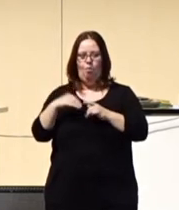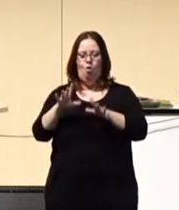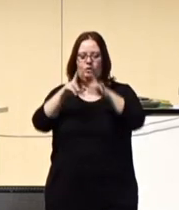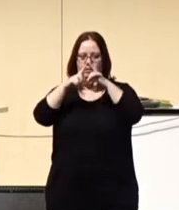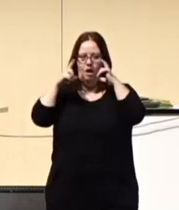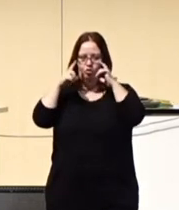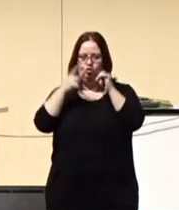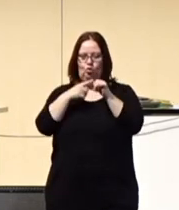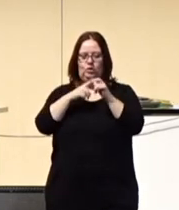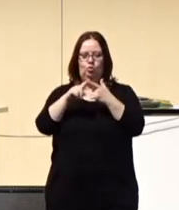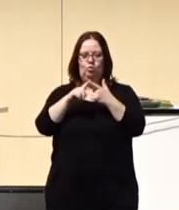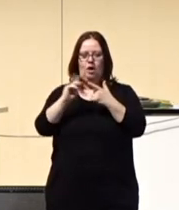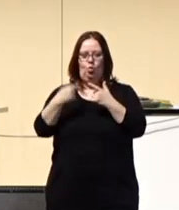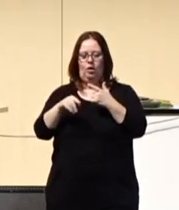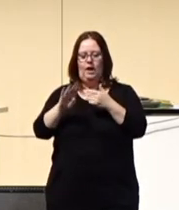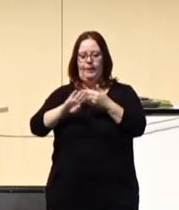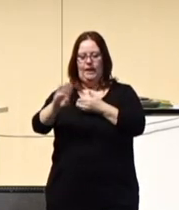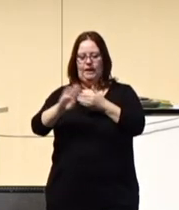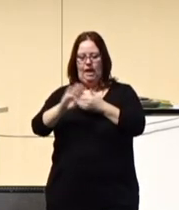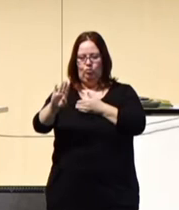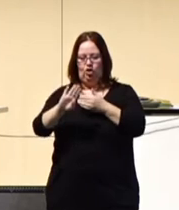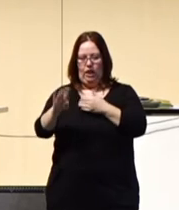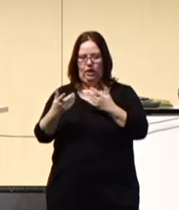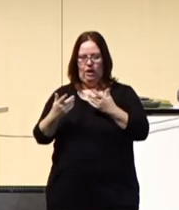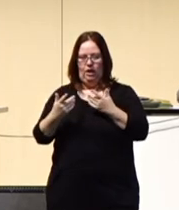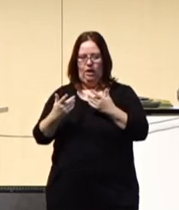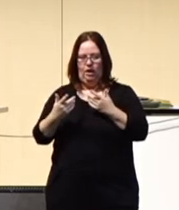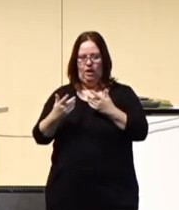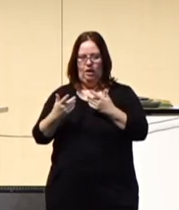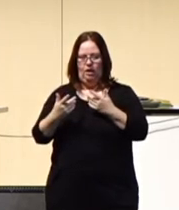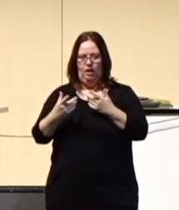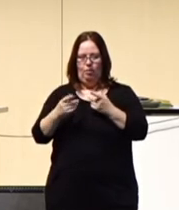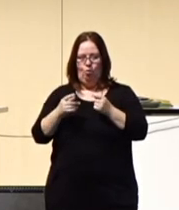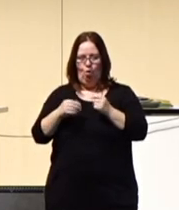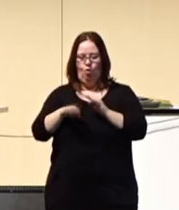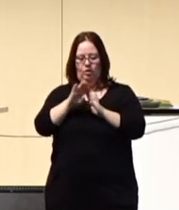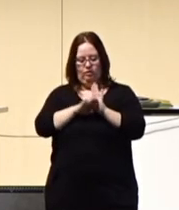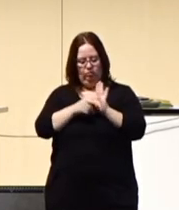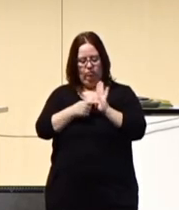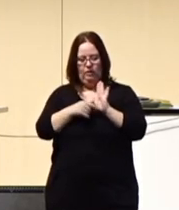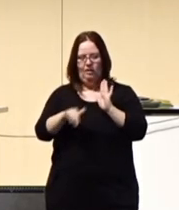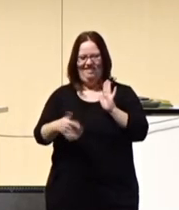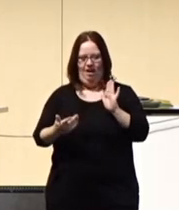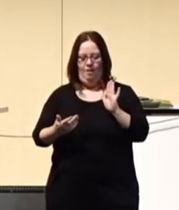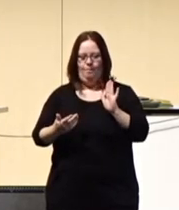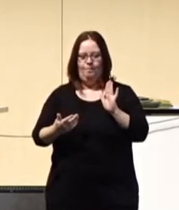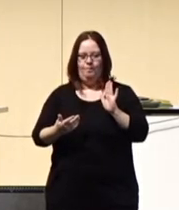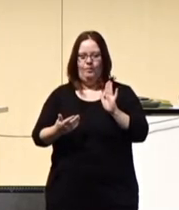Mund-Nasen-Schutzes sowie die Einhaltung der Mindestabstände rechtlich geltend verfügt war. Dies